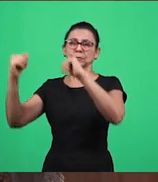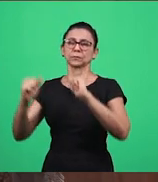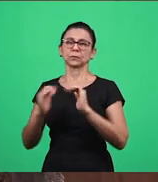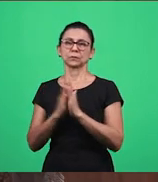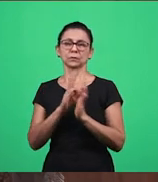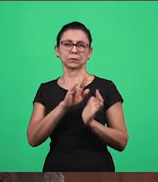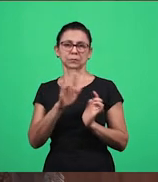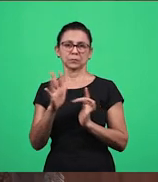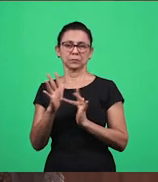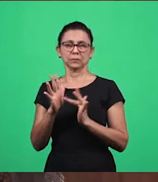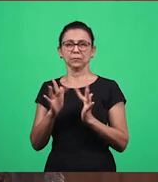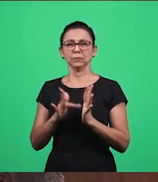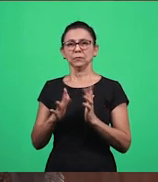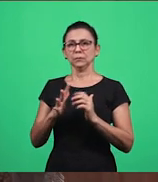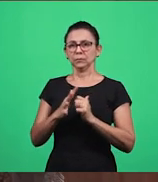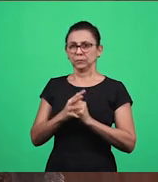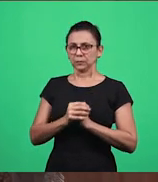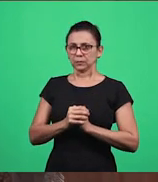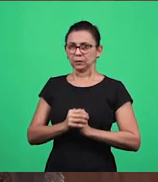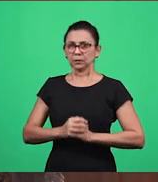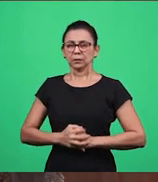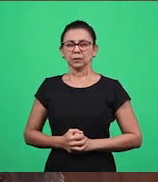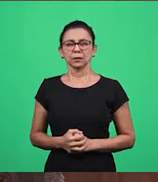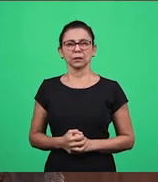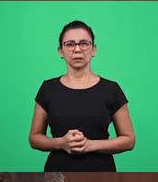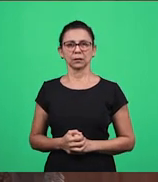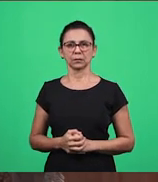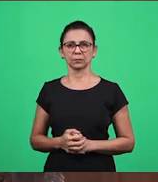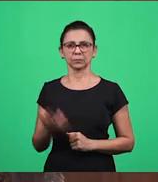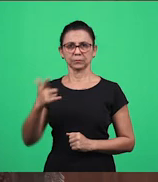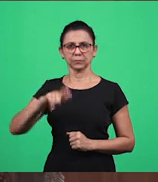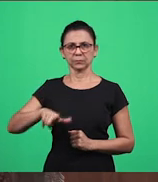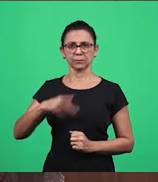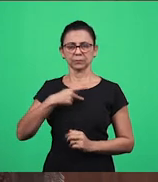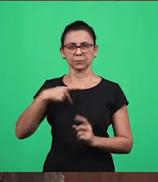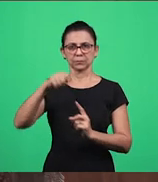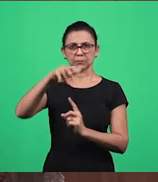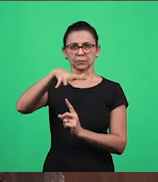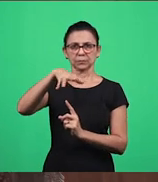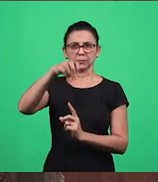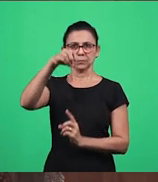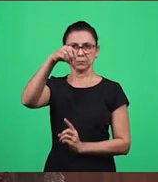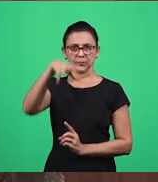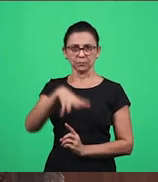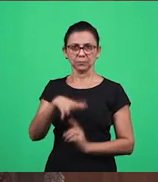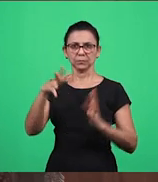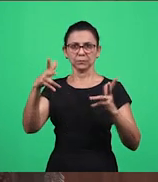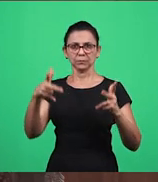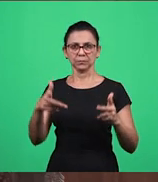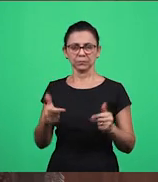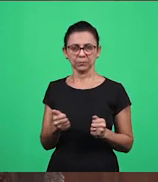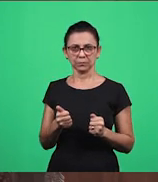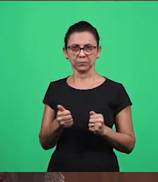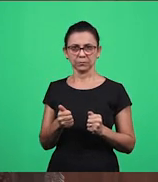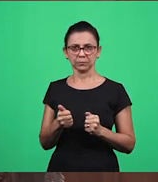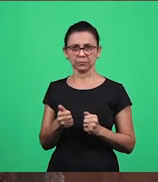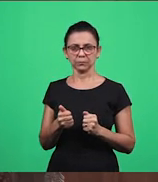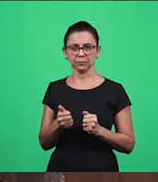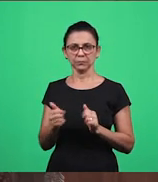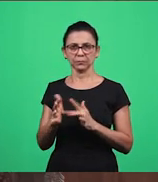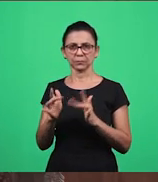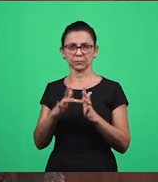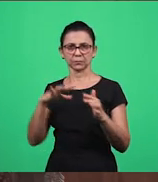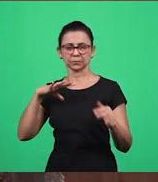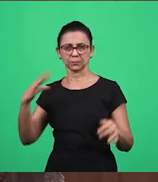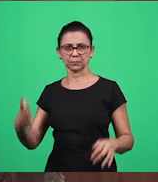над всем. Мы молимся во имя Господа Иисуса. Аминь. Благодать Господа чудная,